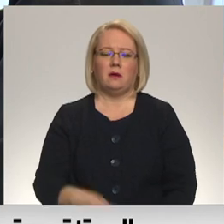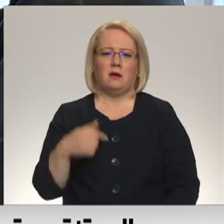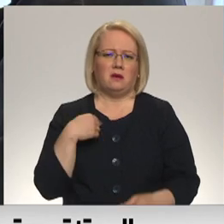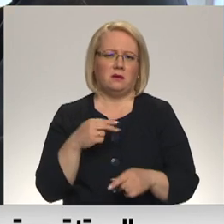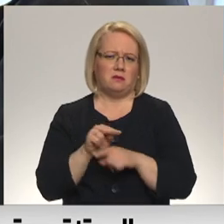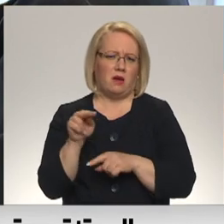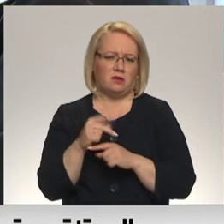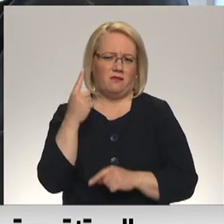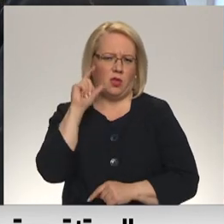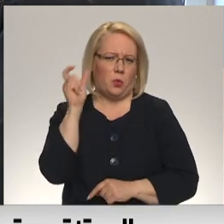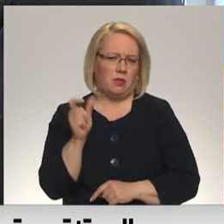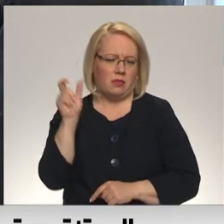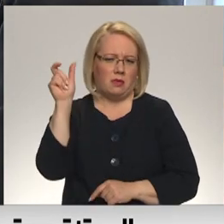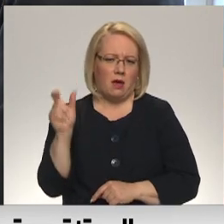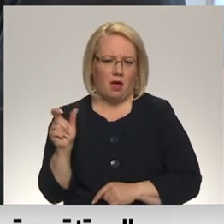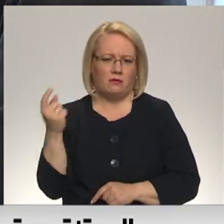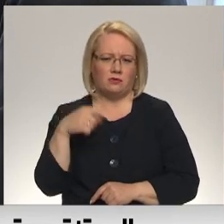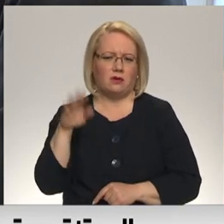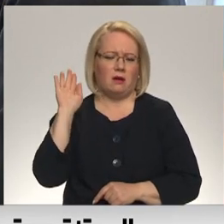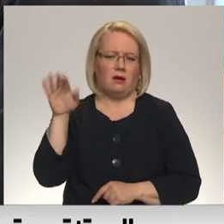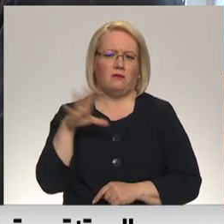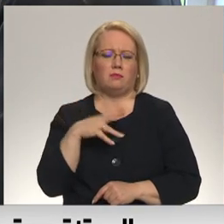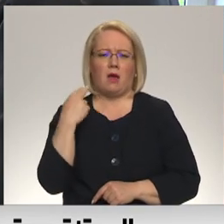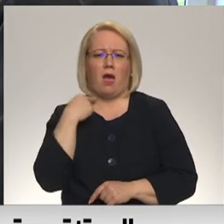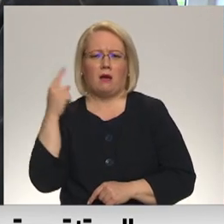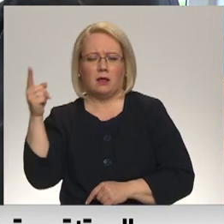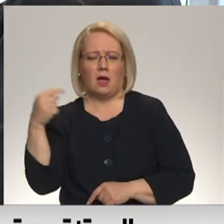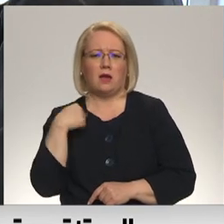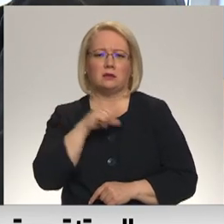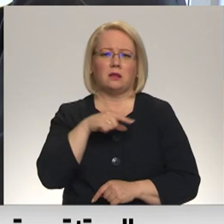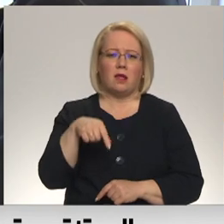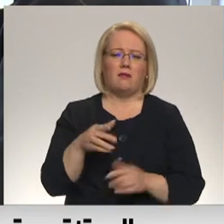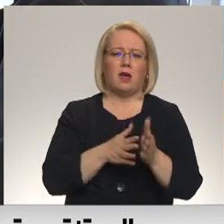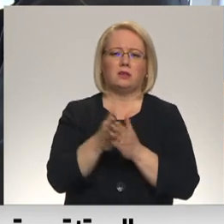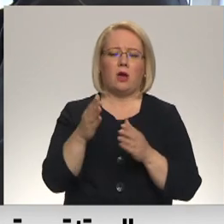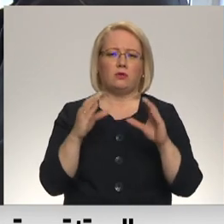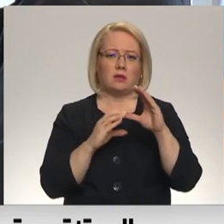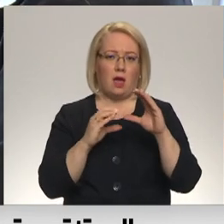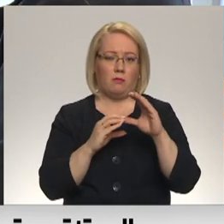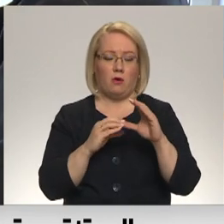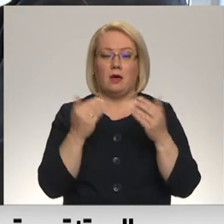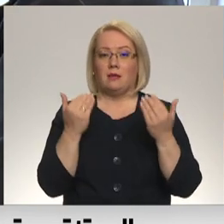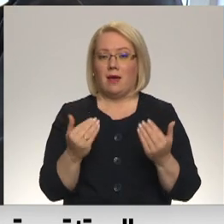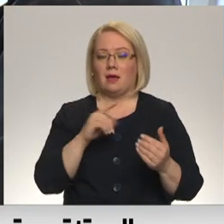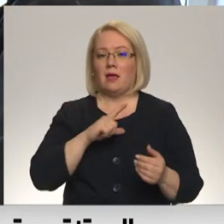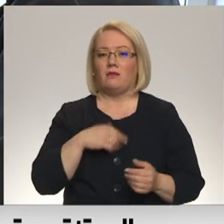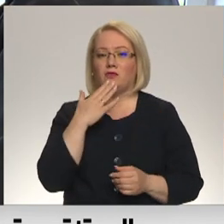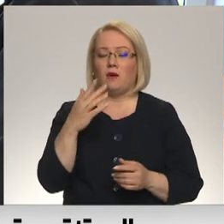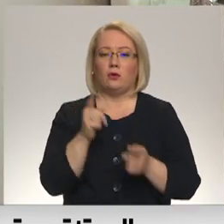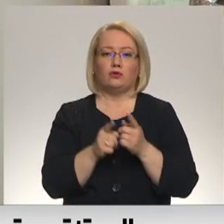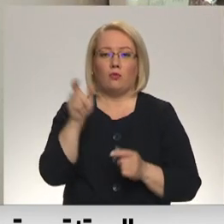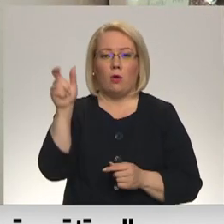kā man tur viņš, es nezinu, uzrādās. Kad es, viņš bija Anglijā, es biju Latvijā, mēs ar Skype, tad vēl nebija. Tagad latviešu valodas skolotāja